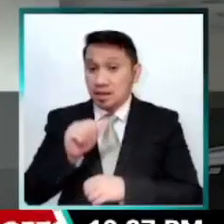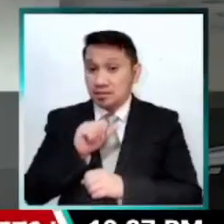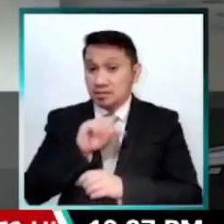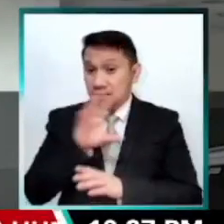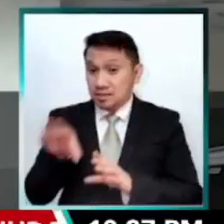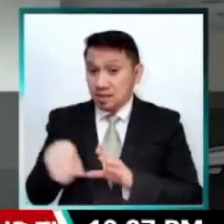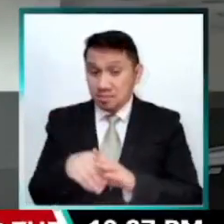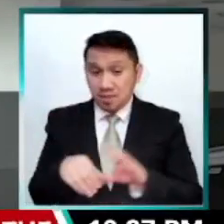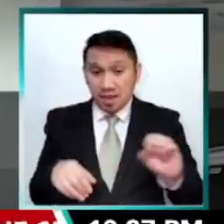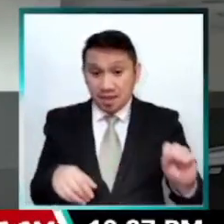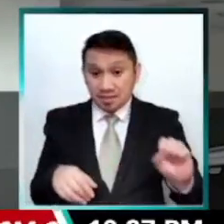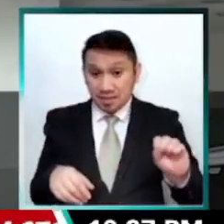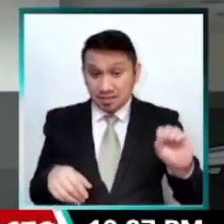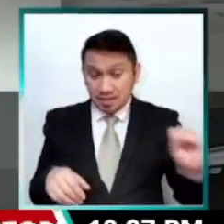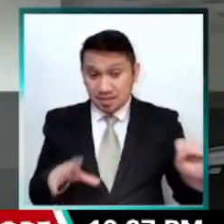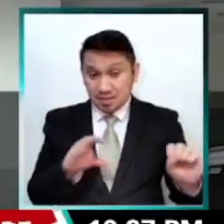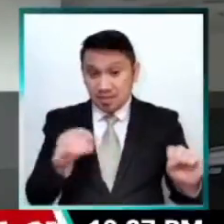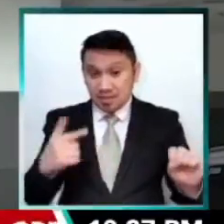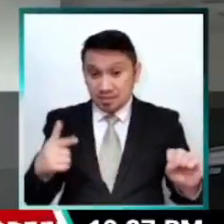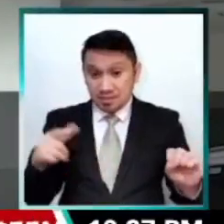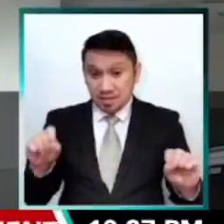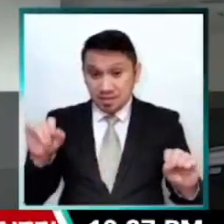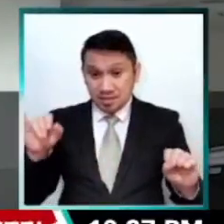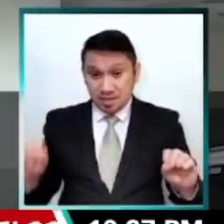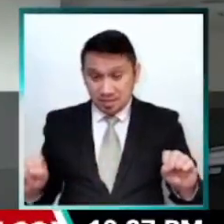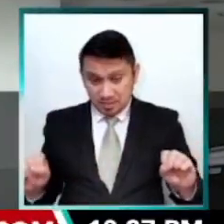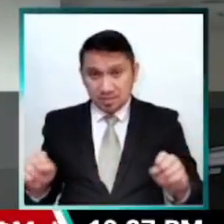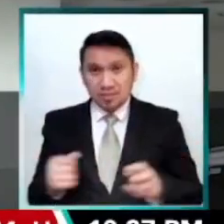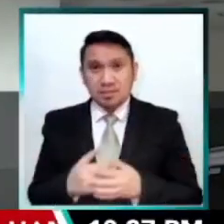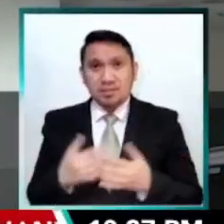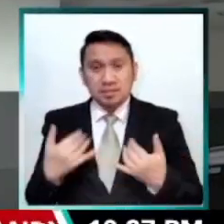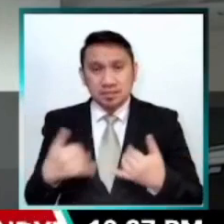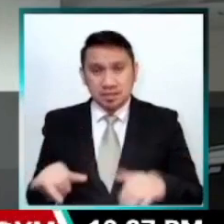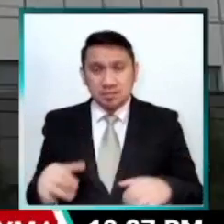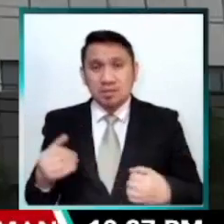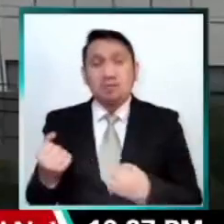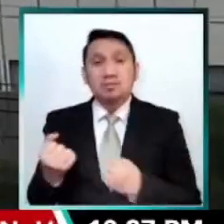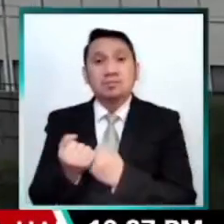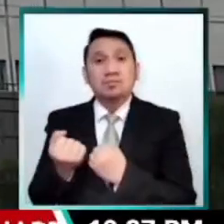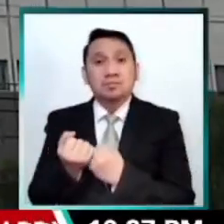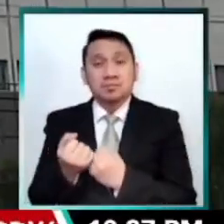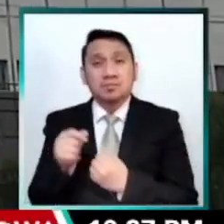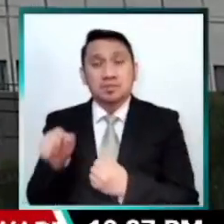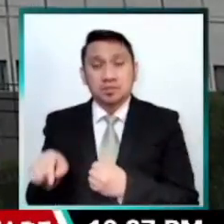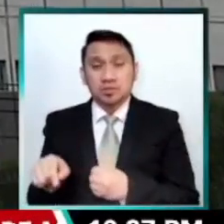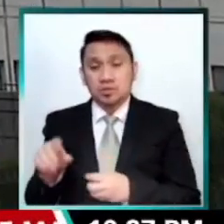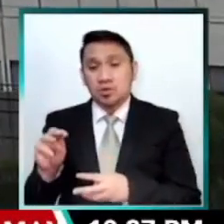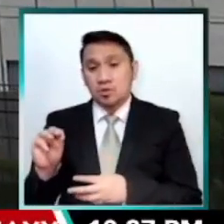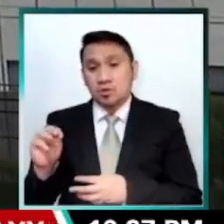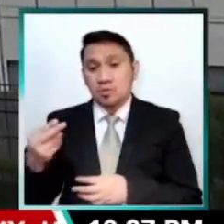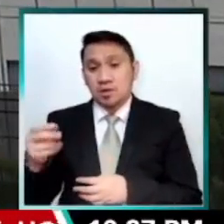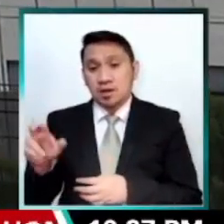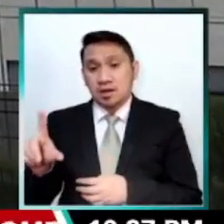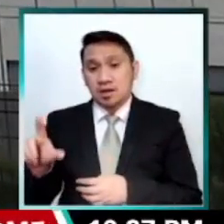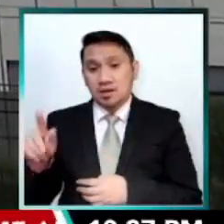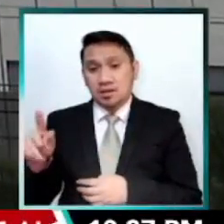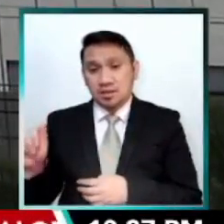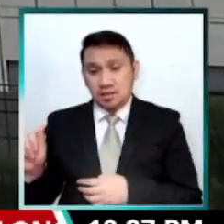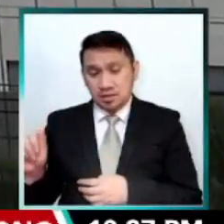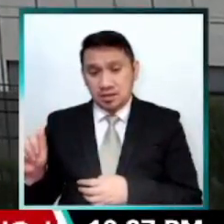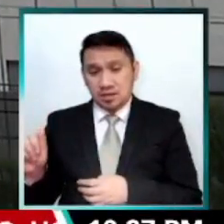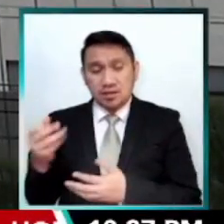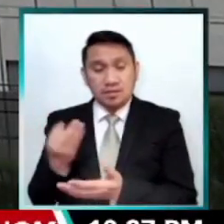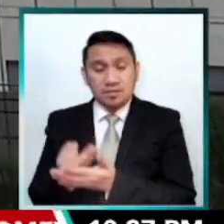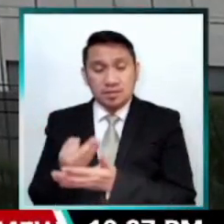sa pagkukunan ng pondo, nagpahayag na rin ng suporta ang economic managers sa Maharlika Wealth Fund. Sabi ni Finance Secretary